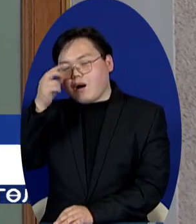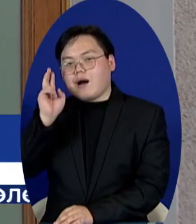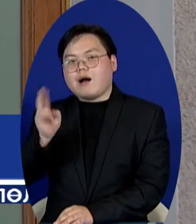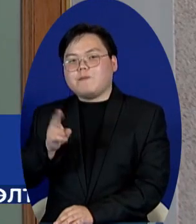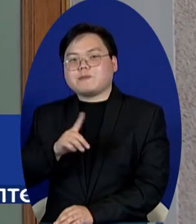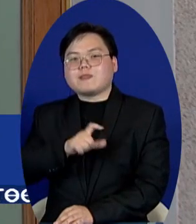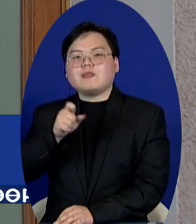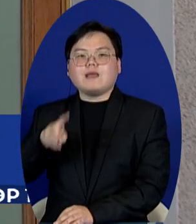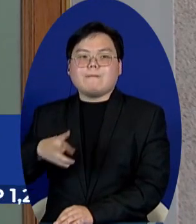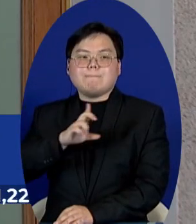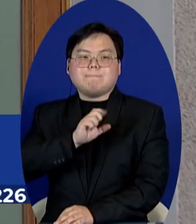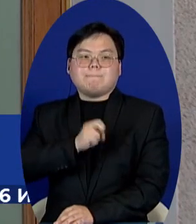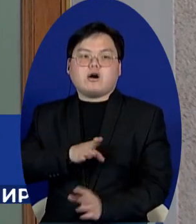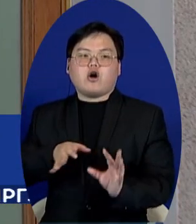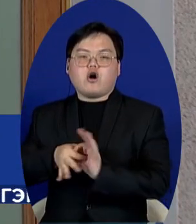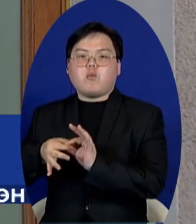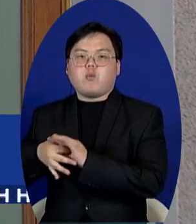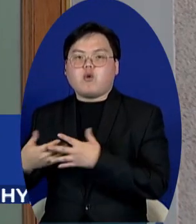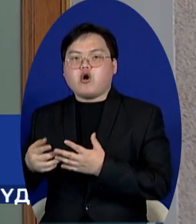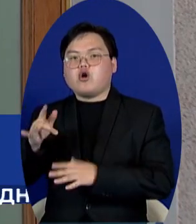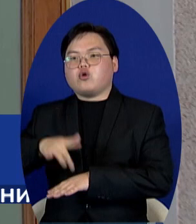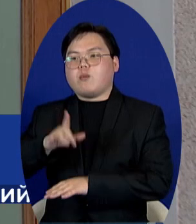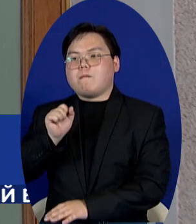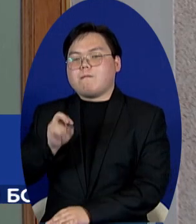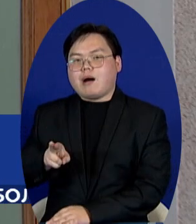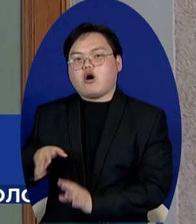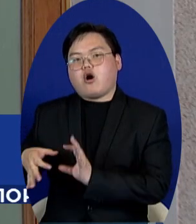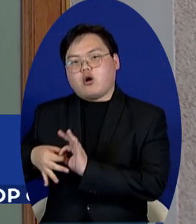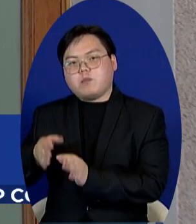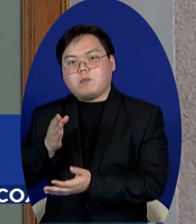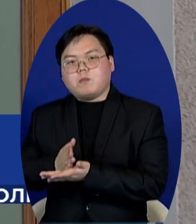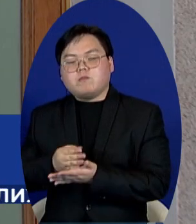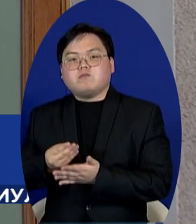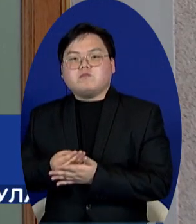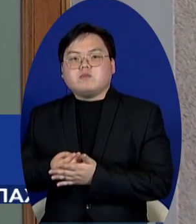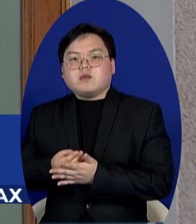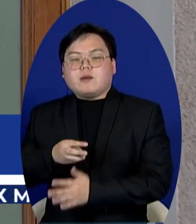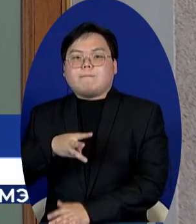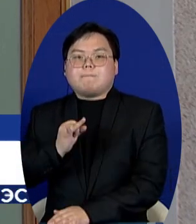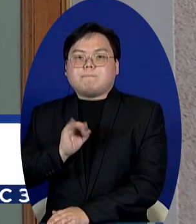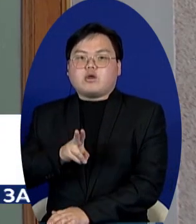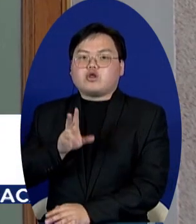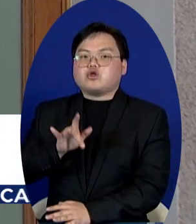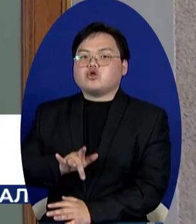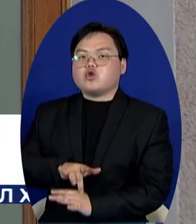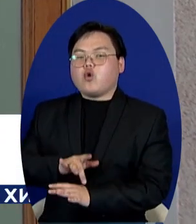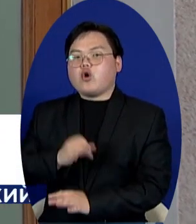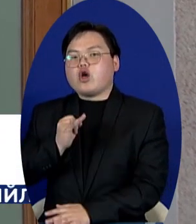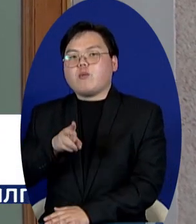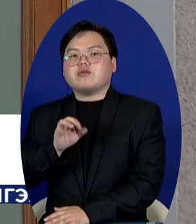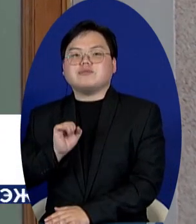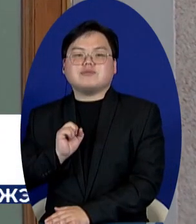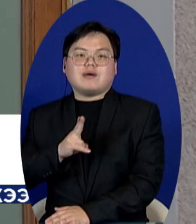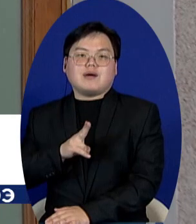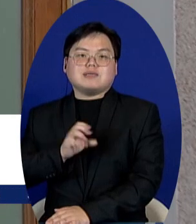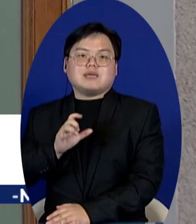зах зээлийг банкудтай холбож өгдөг, зав мөн төв банкыг мөн холбож өгдөг энэ МИК төвтэй энэ ипотек системийг хэдэн жилдээ явна. Энэ